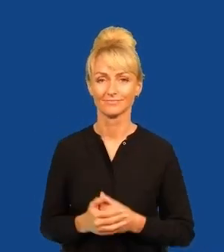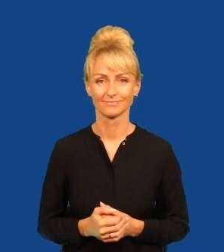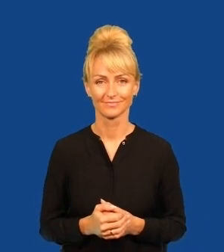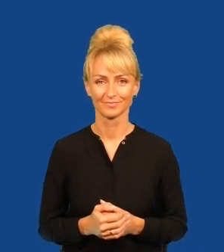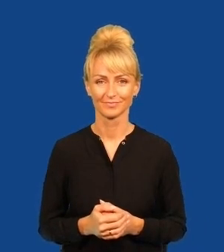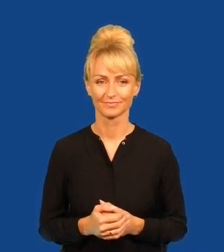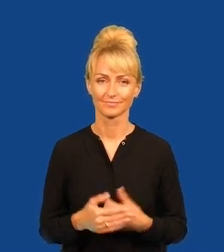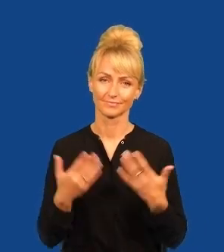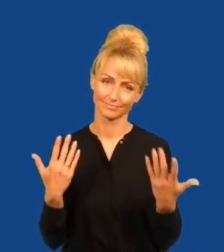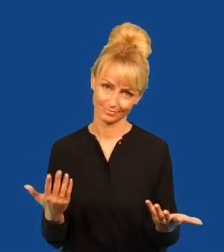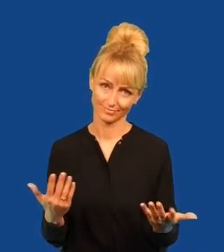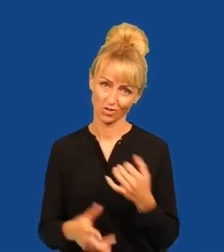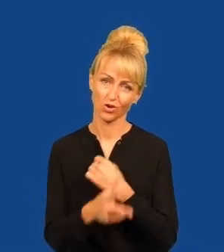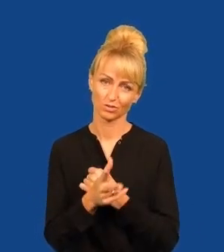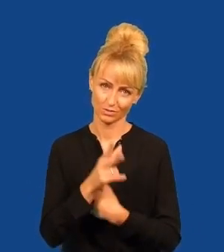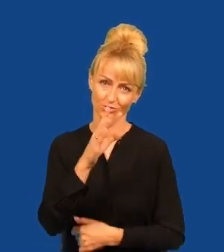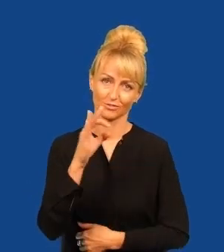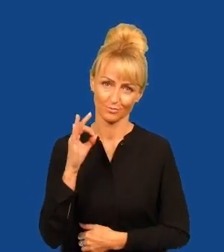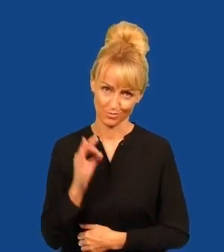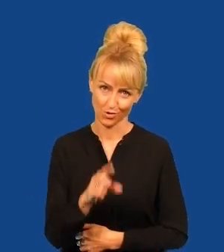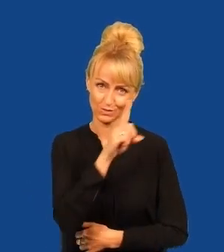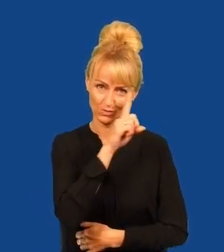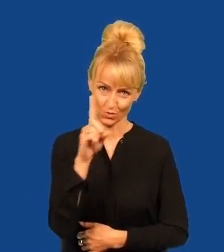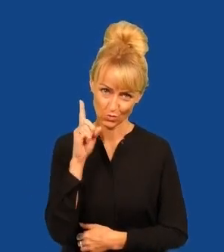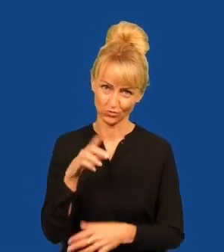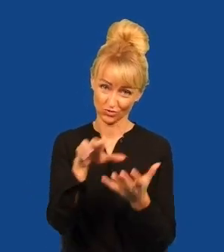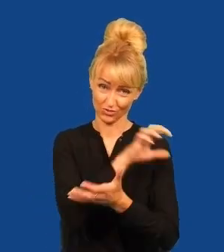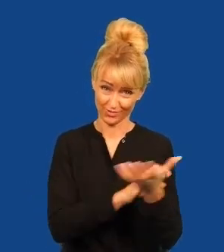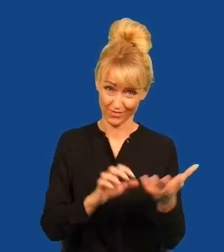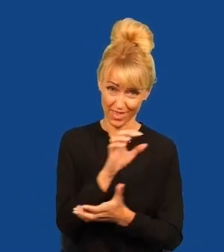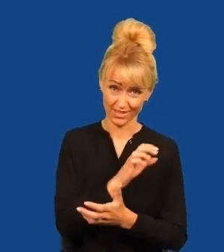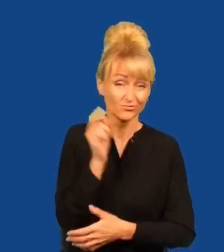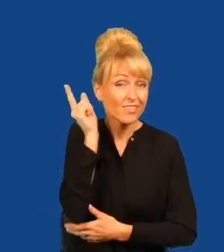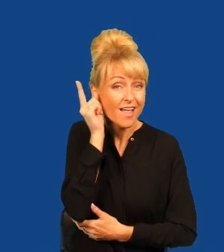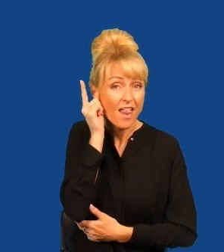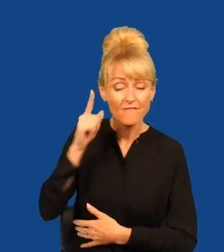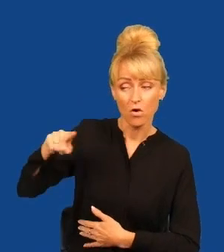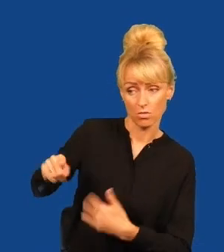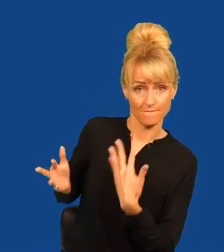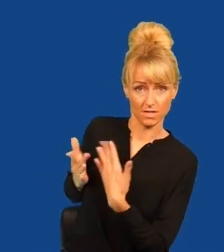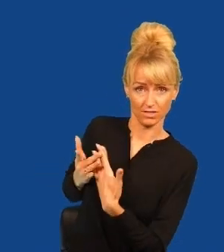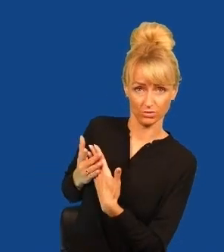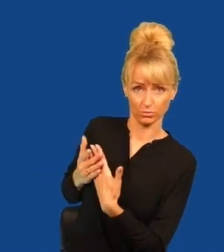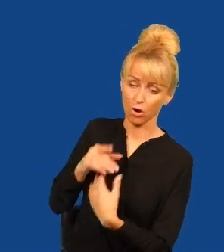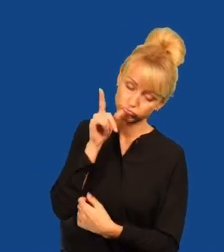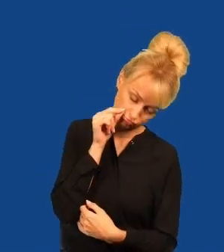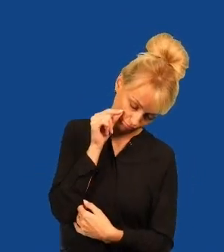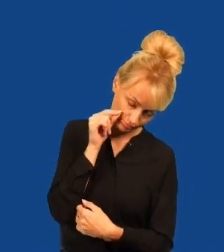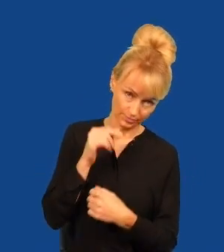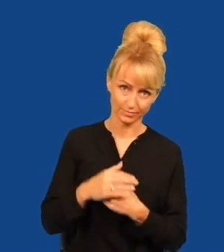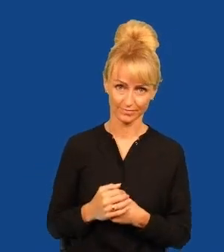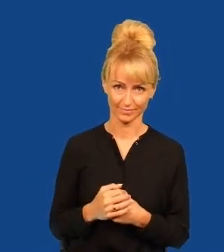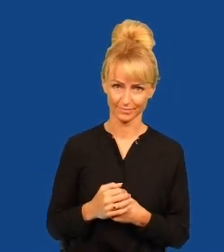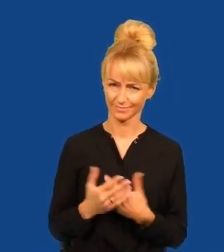Dziękuję Wam. 80% ludzi na świecie. W Polsce, żeby dla ciekawskich, 82%. Widzimy, że